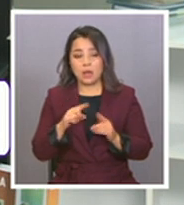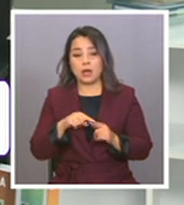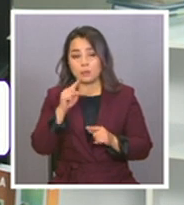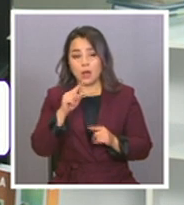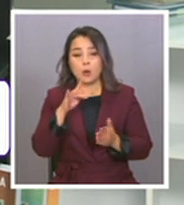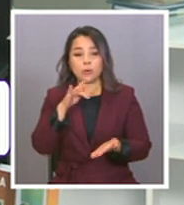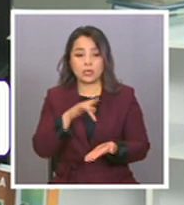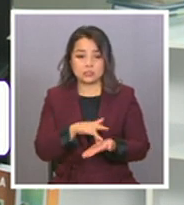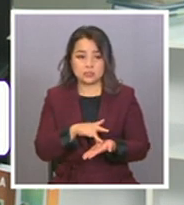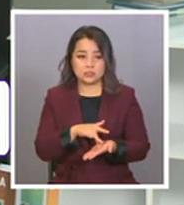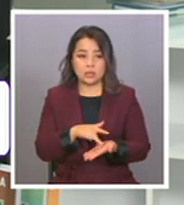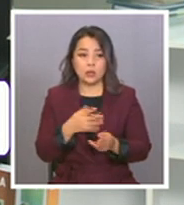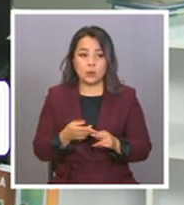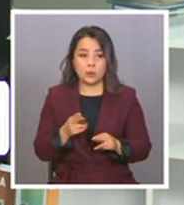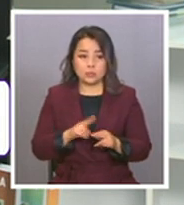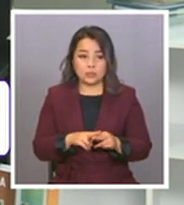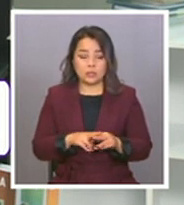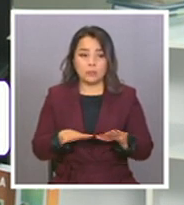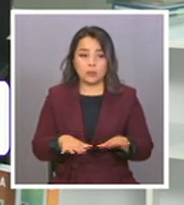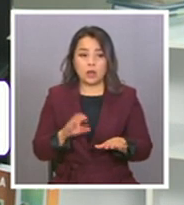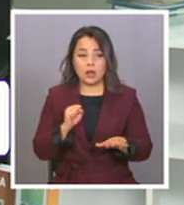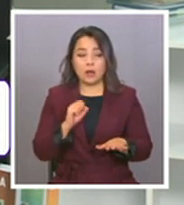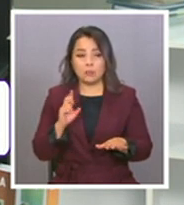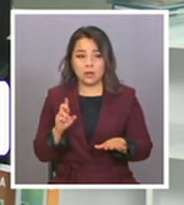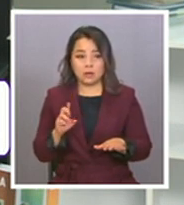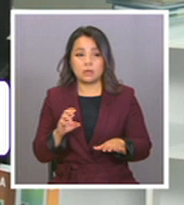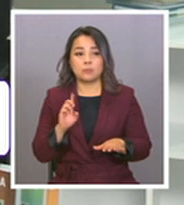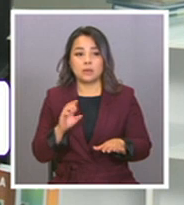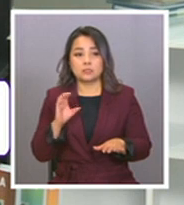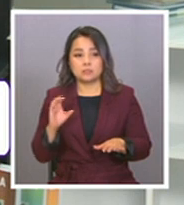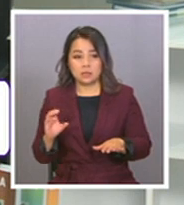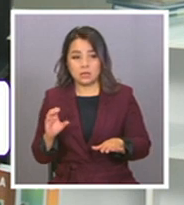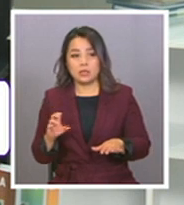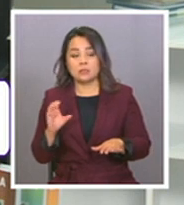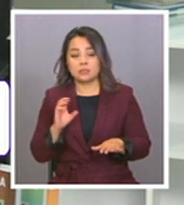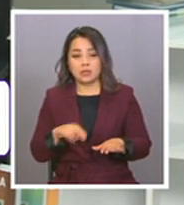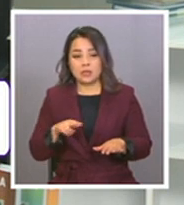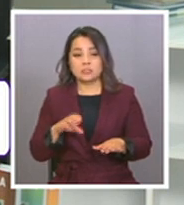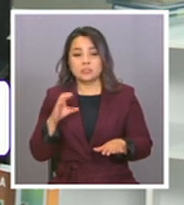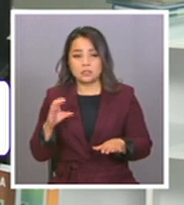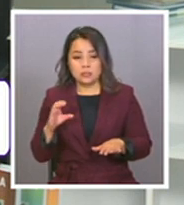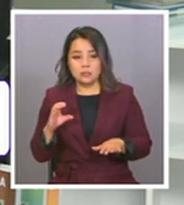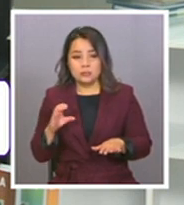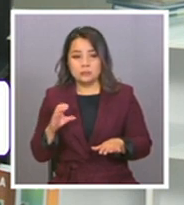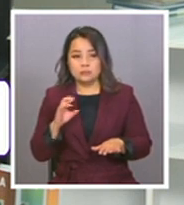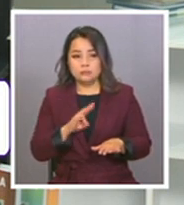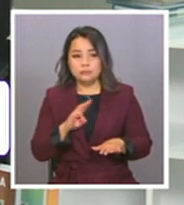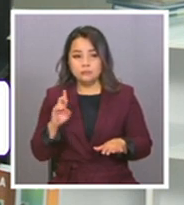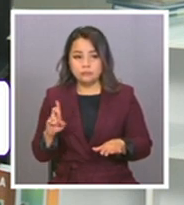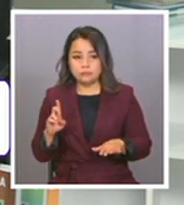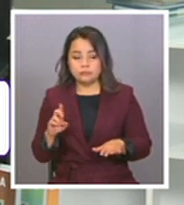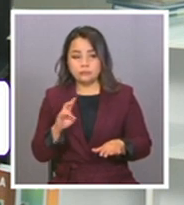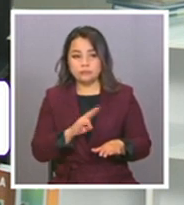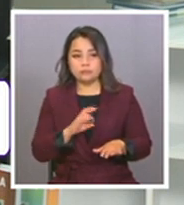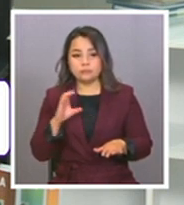ортасы. Осында сіздер А, Б векторын, Б, С векторын, Д, С векторын, N, Б векторын, N, С